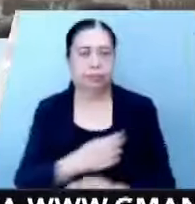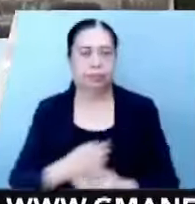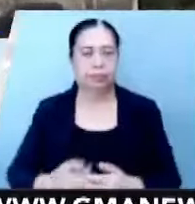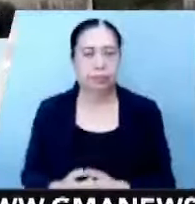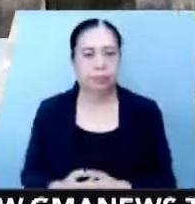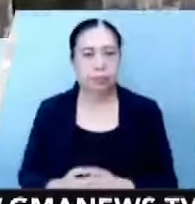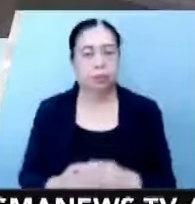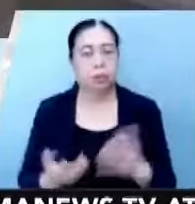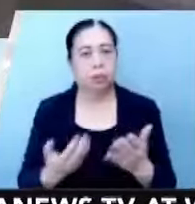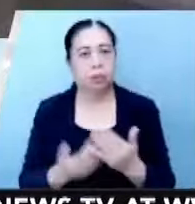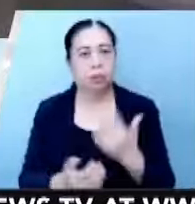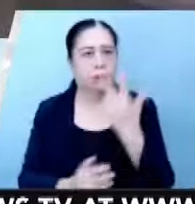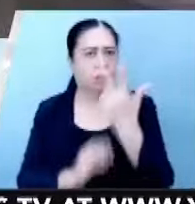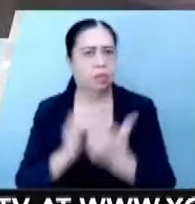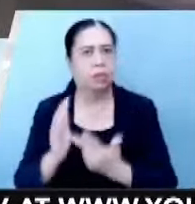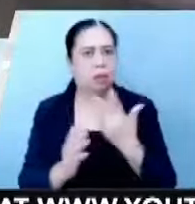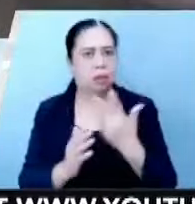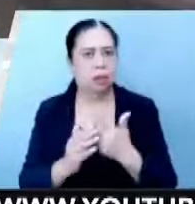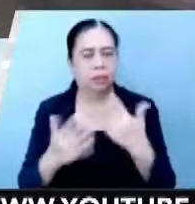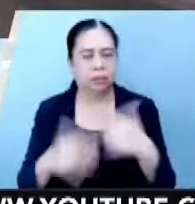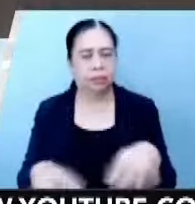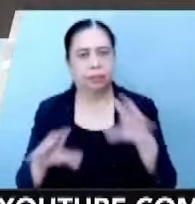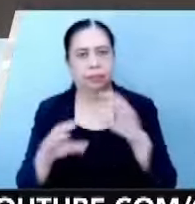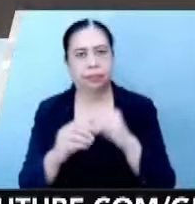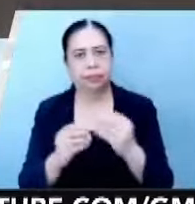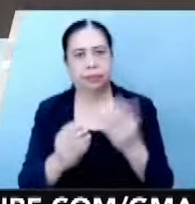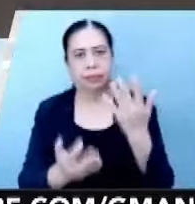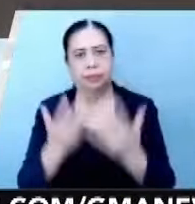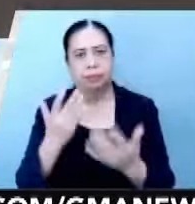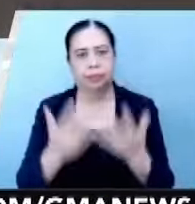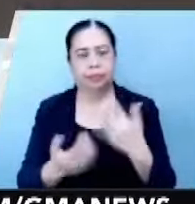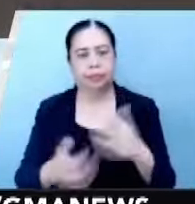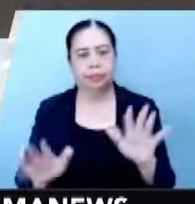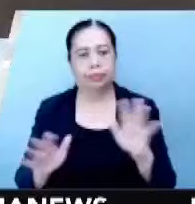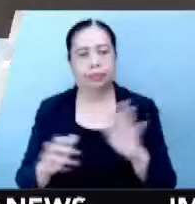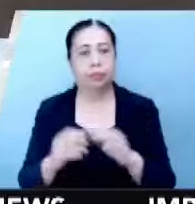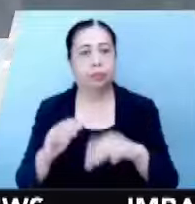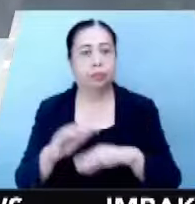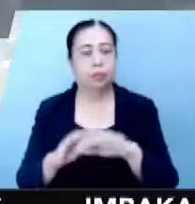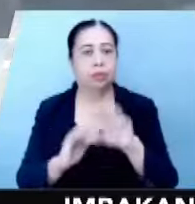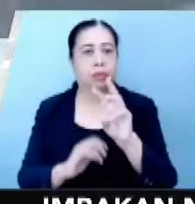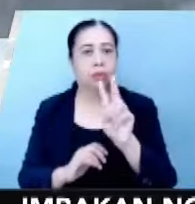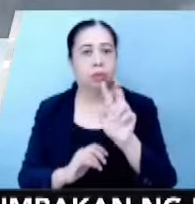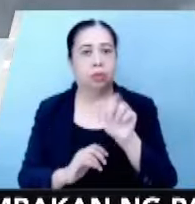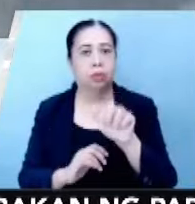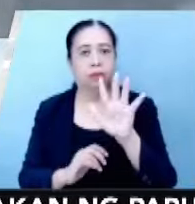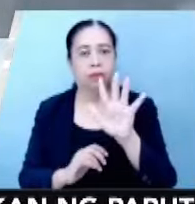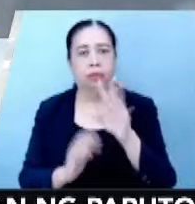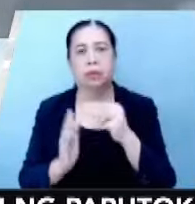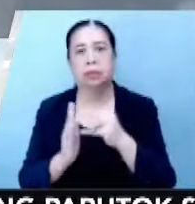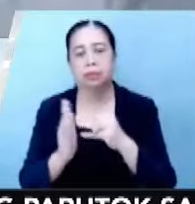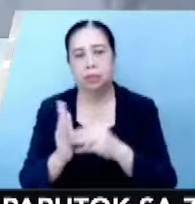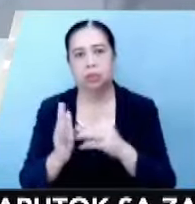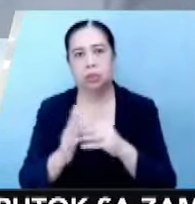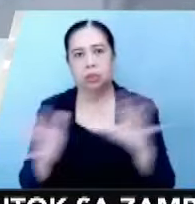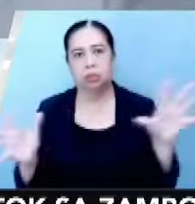halos 3 oras bago idiniklara ang fire out. Umabot sa 62.5 million pesos ang halaga ng